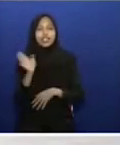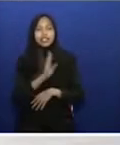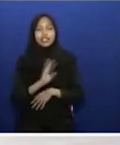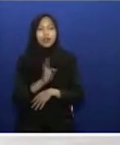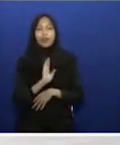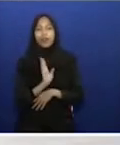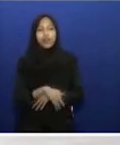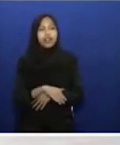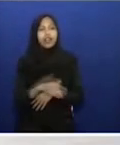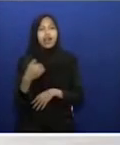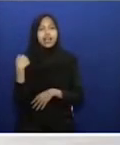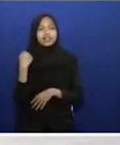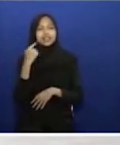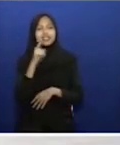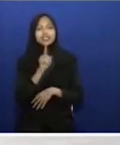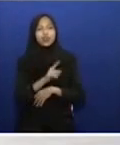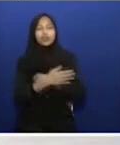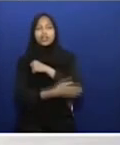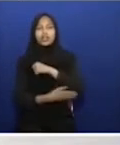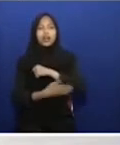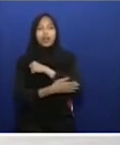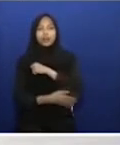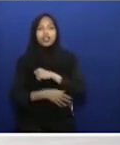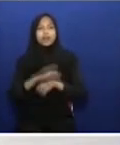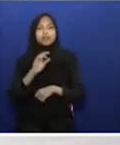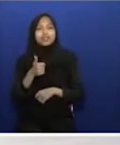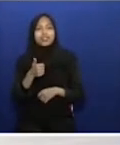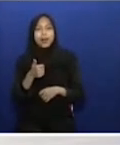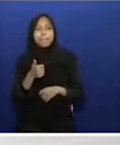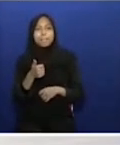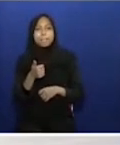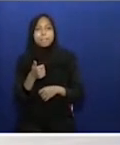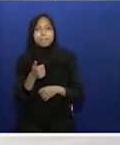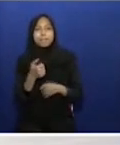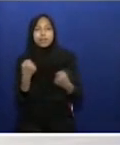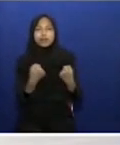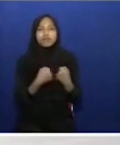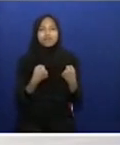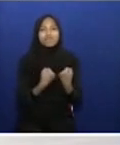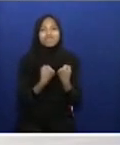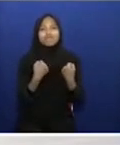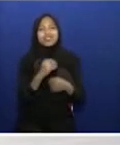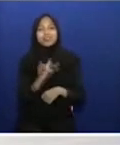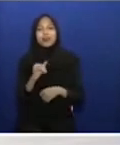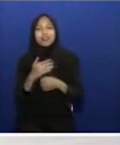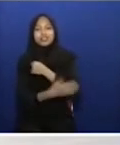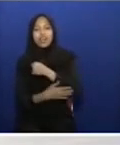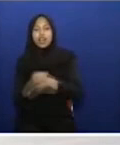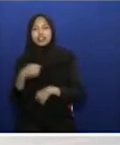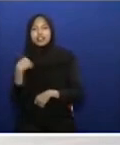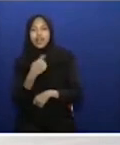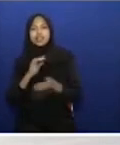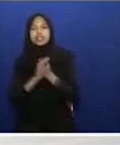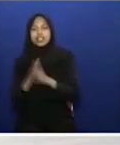negara manapun yang bisa mengintervensi negara kita. Karena itu lawan mereka di WTO